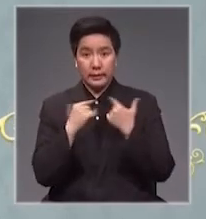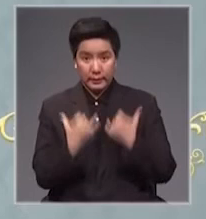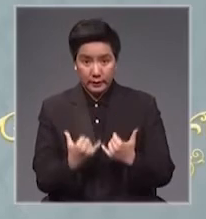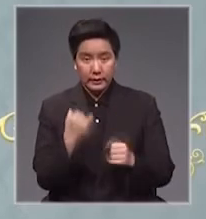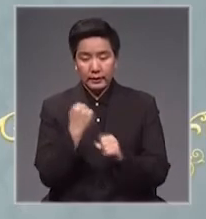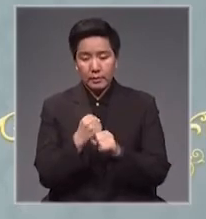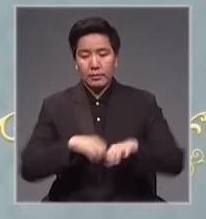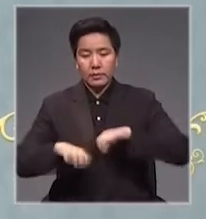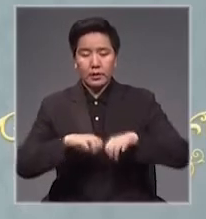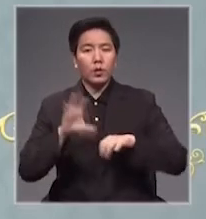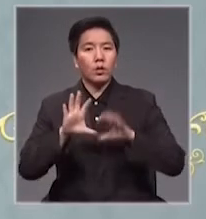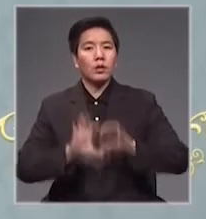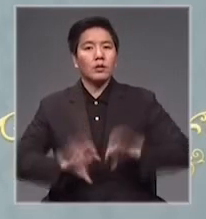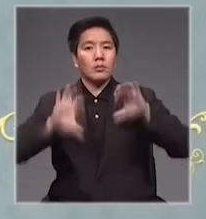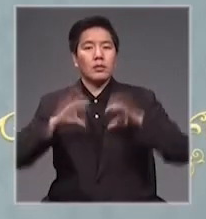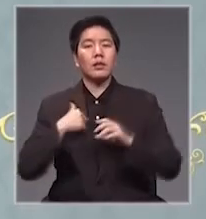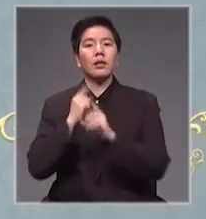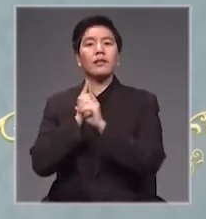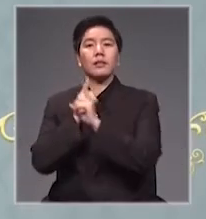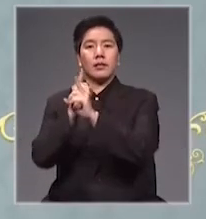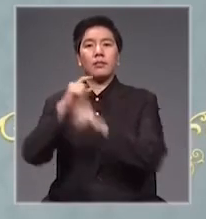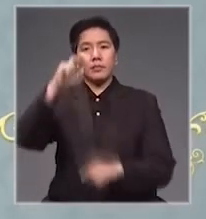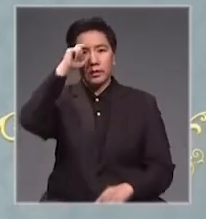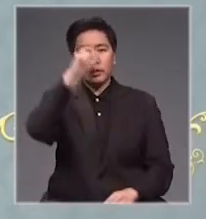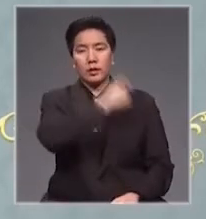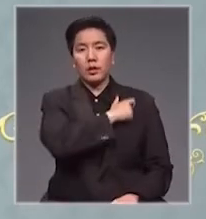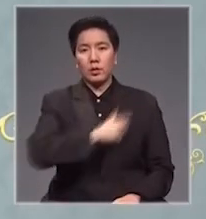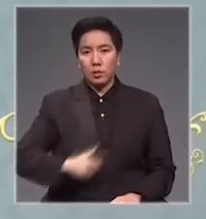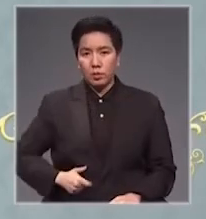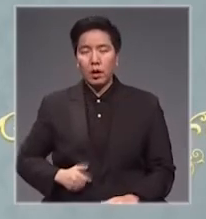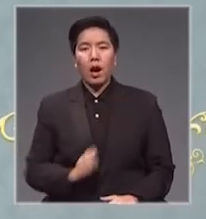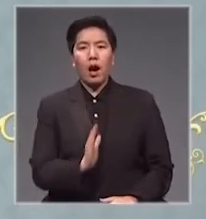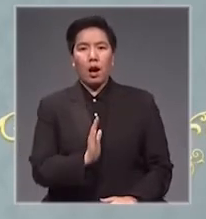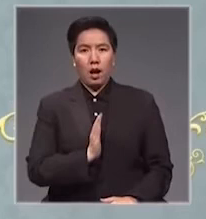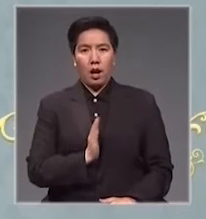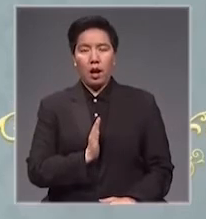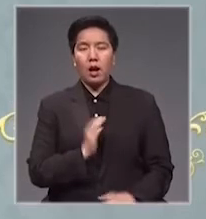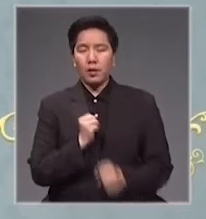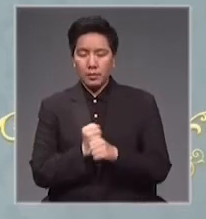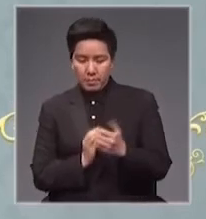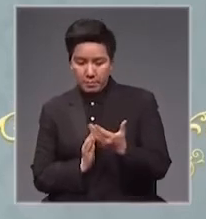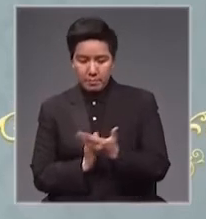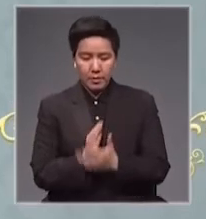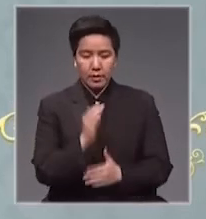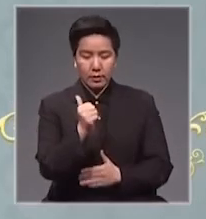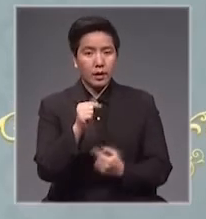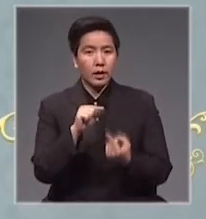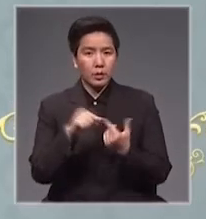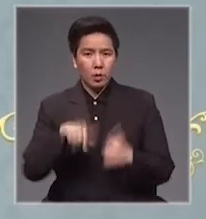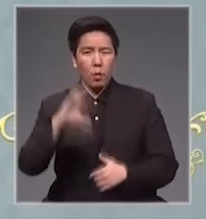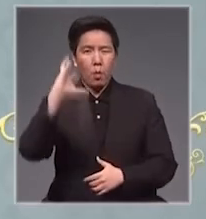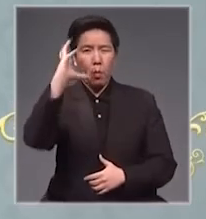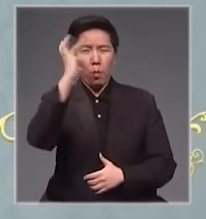าและบริหารประเทศของรัฐบาลโดยยึดทางสายกลางให้สามารถรอดพ้นและดำรงอยู่ได้อย่างยั่งยืนภายใต้กระแสโลกาภิ